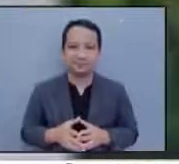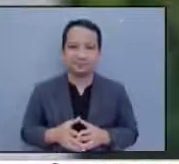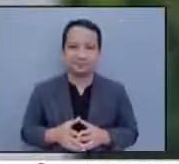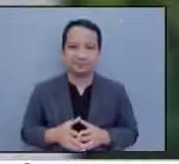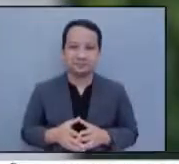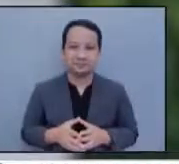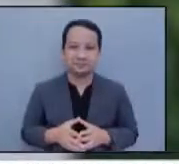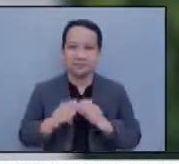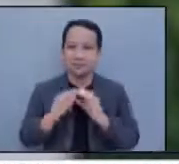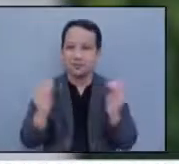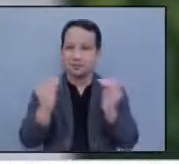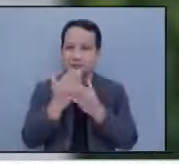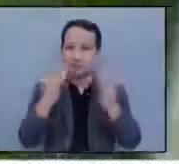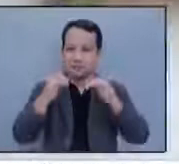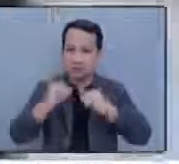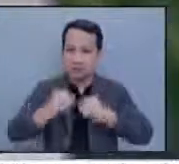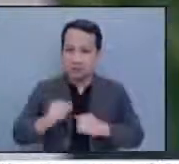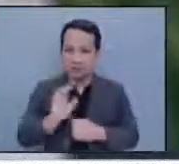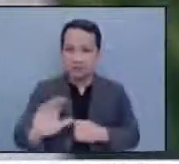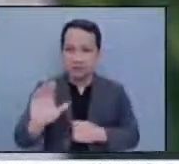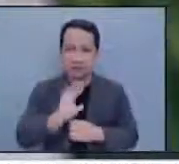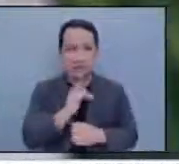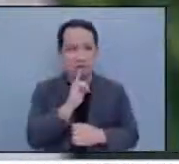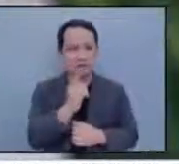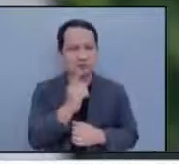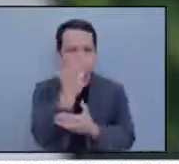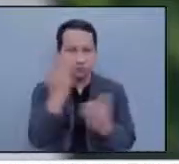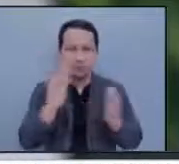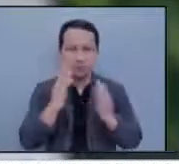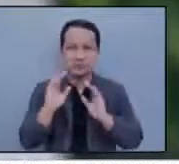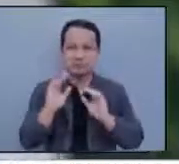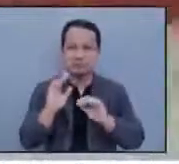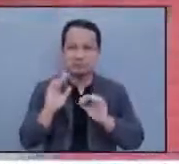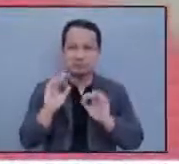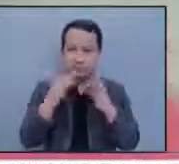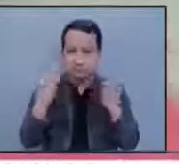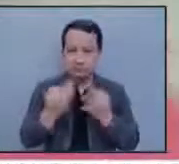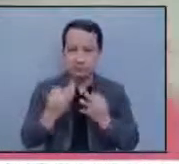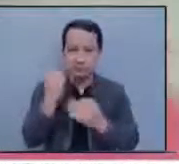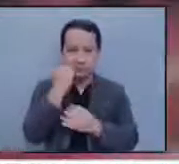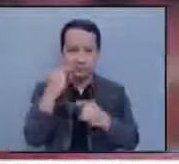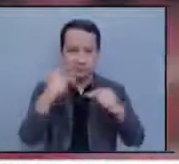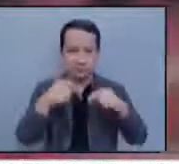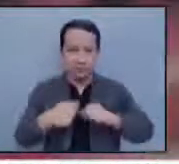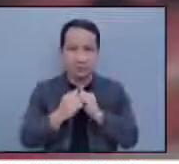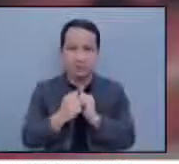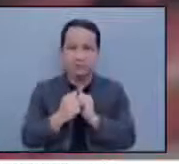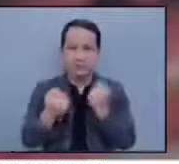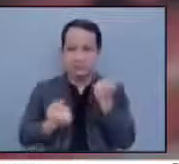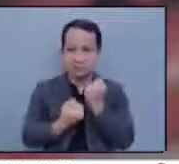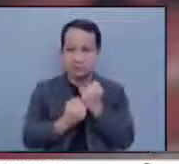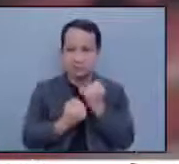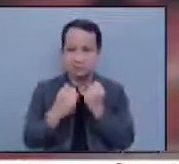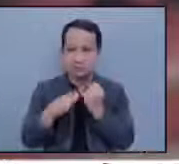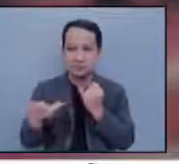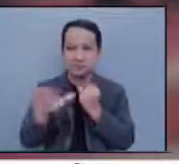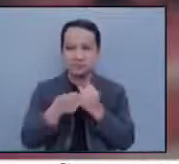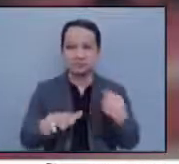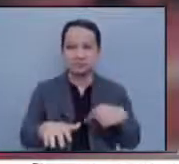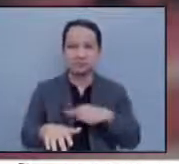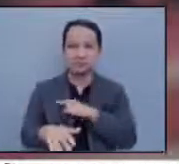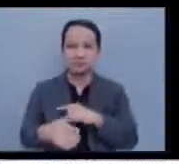Walang hindi kayang gawin. Basta para sa pamilya na palaging nandyan para sumuporta sa atin.